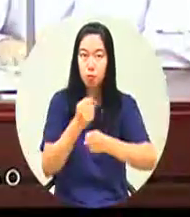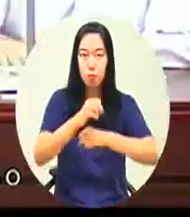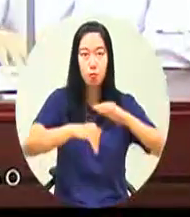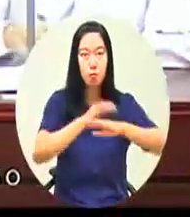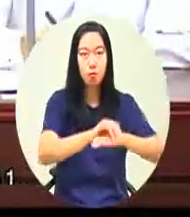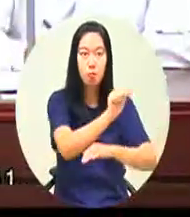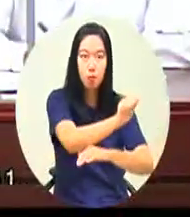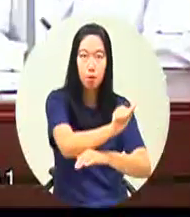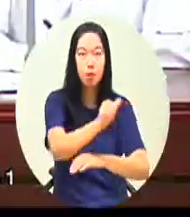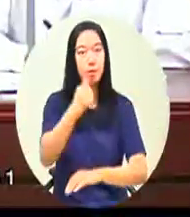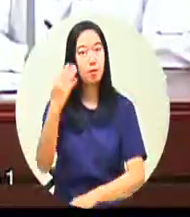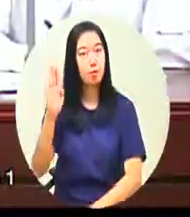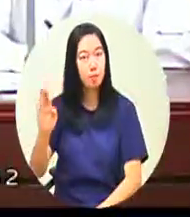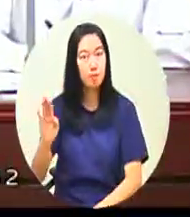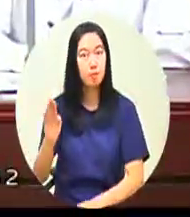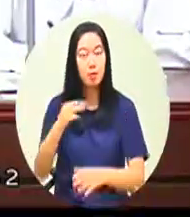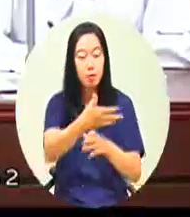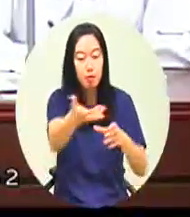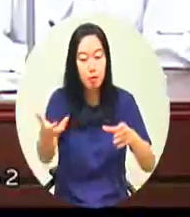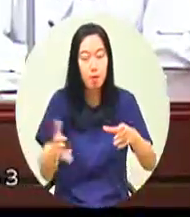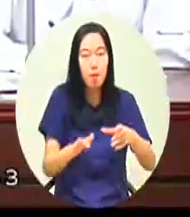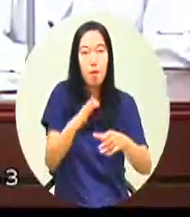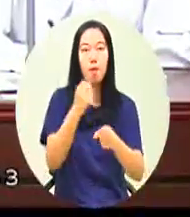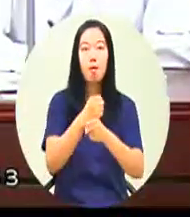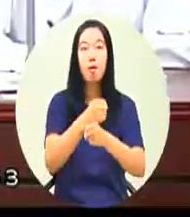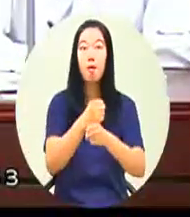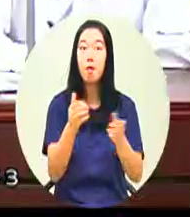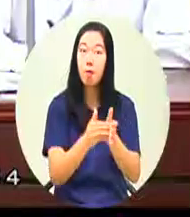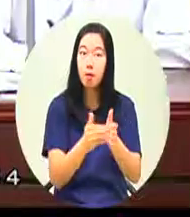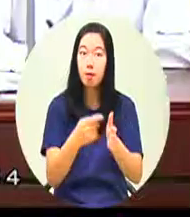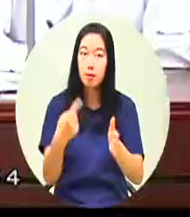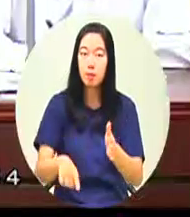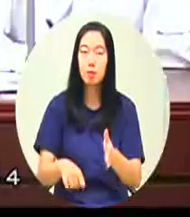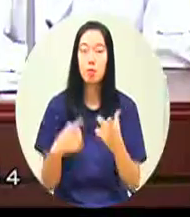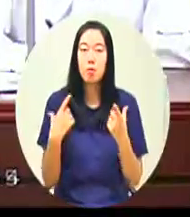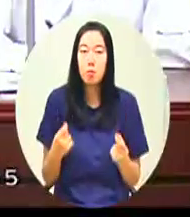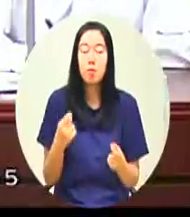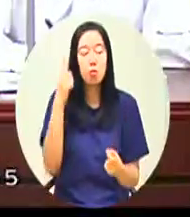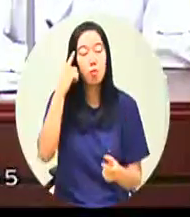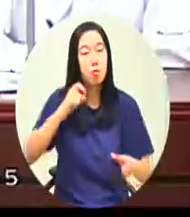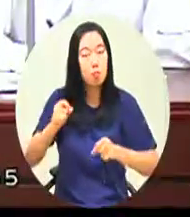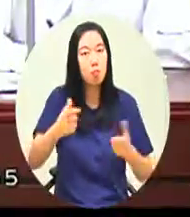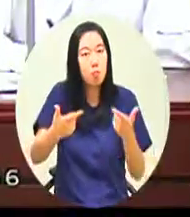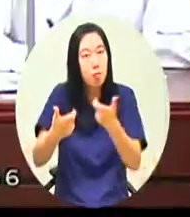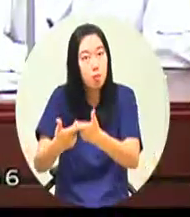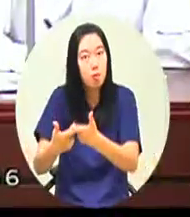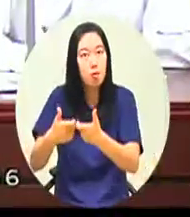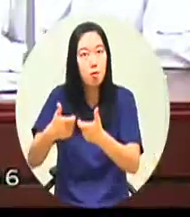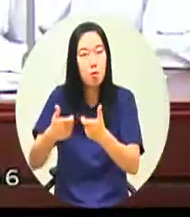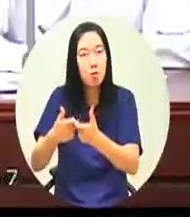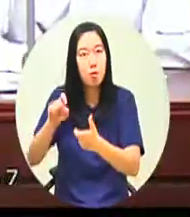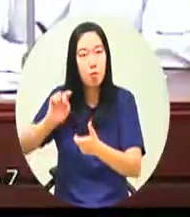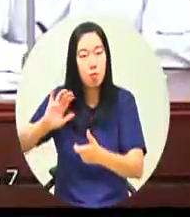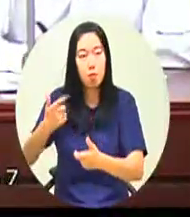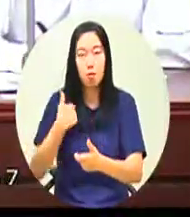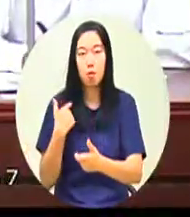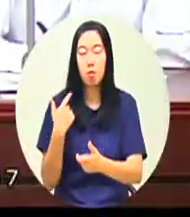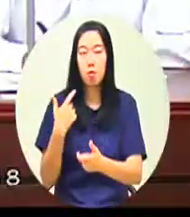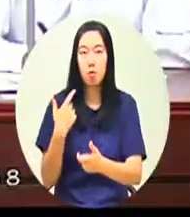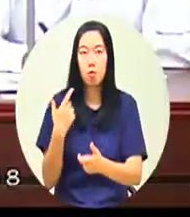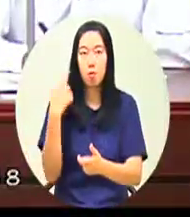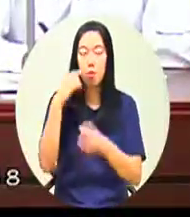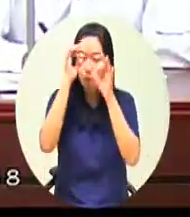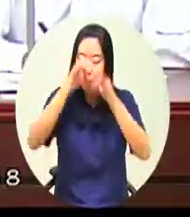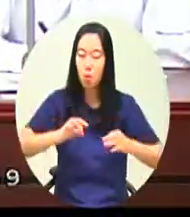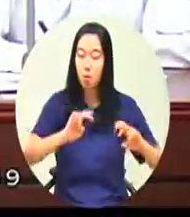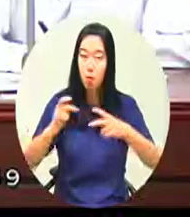洪池，啊 C 自洪池吼，原来伊个规划吼是搭配伫咱个石门潭排水边啊。但是阮经过检讨吼，